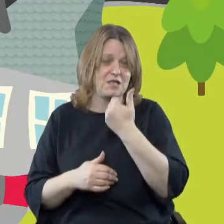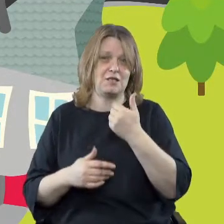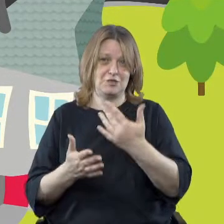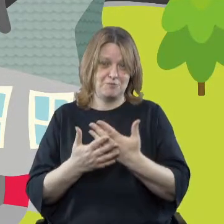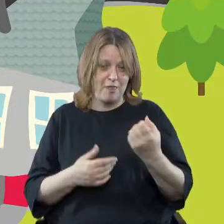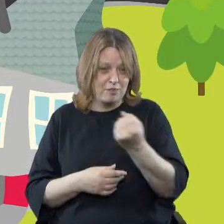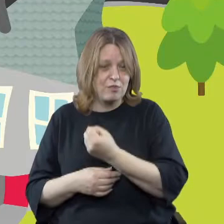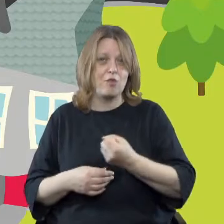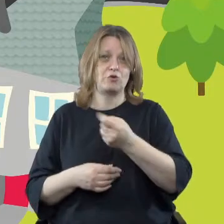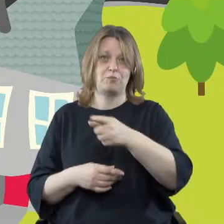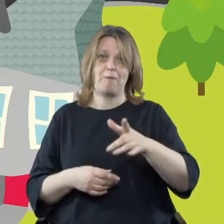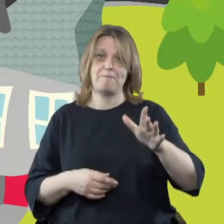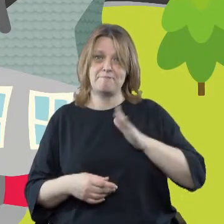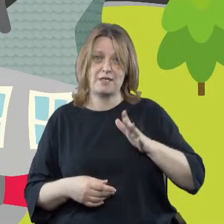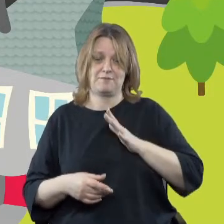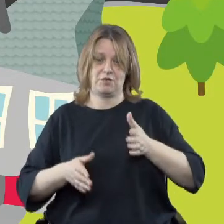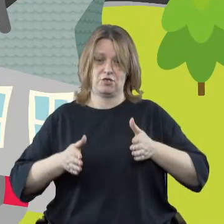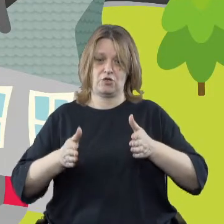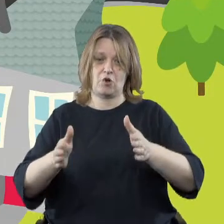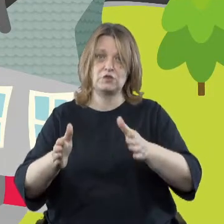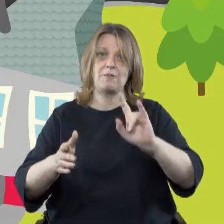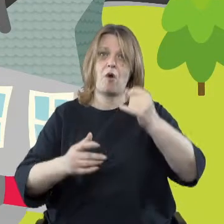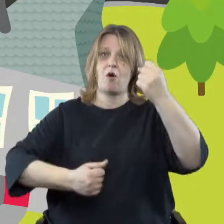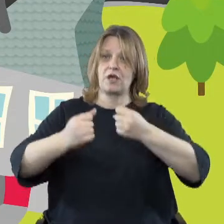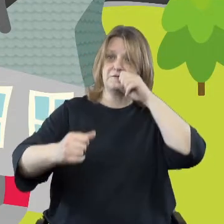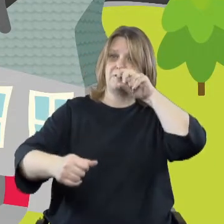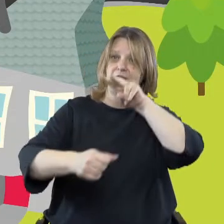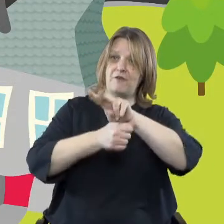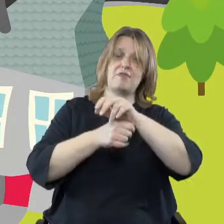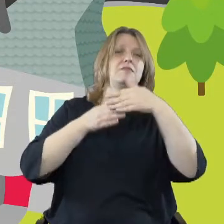Bezpieczny na drodze, ten, kogo widzą kierowcy.